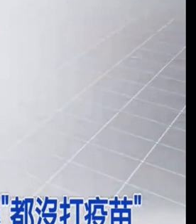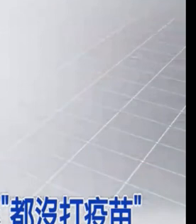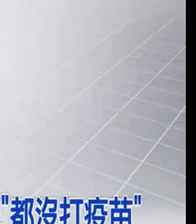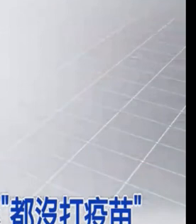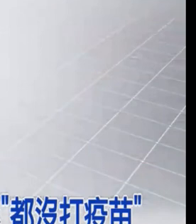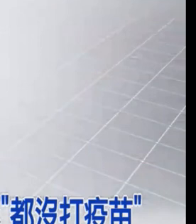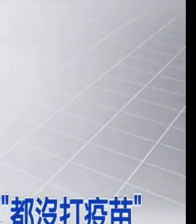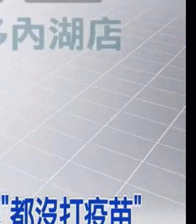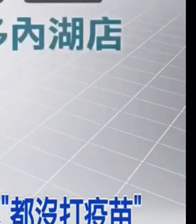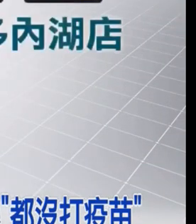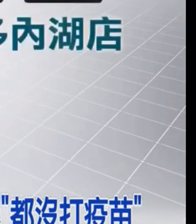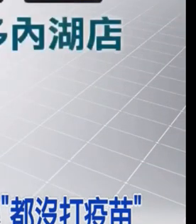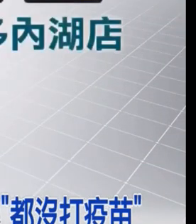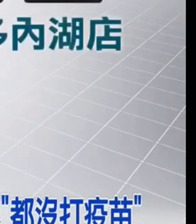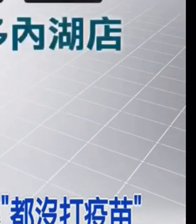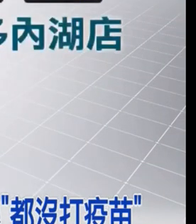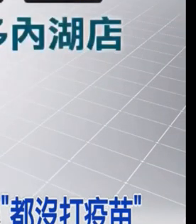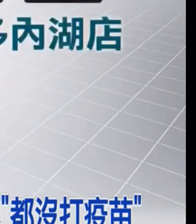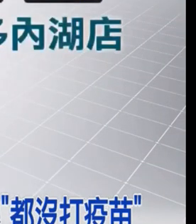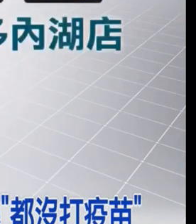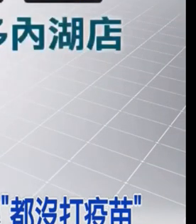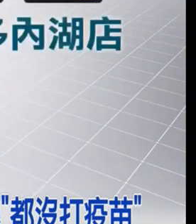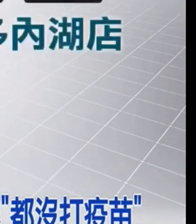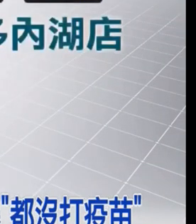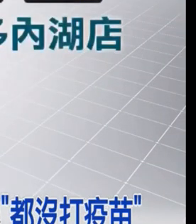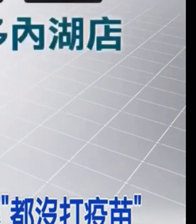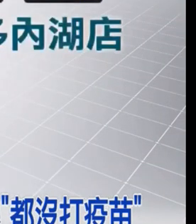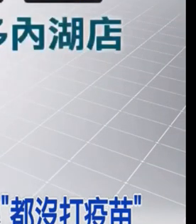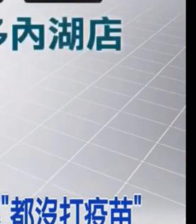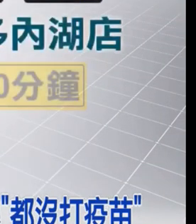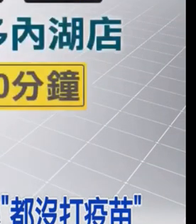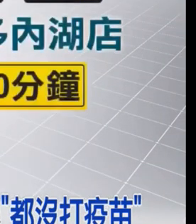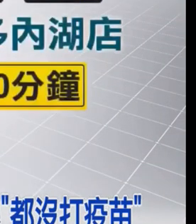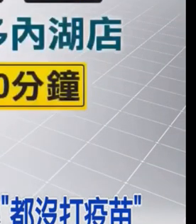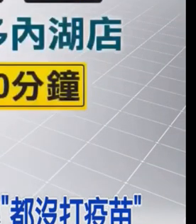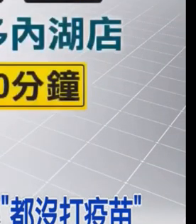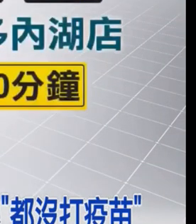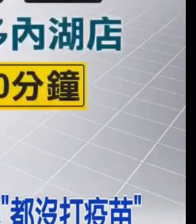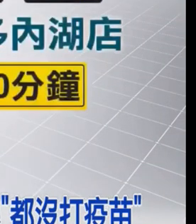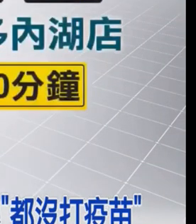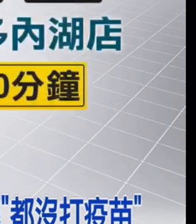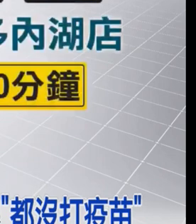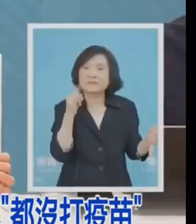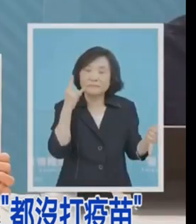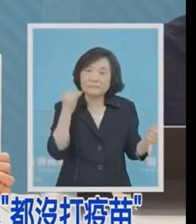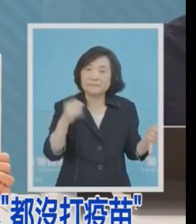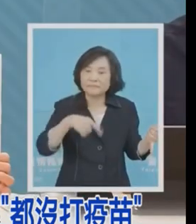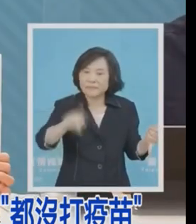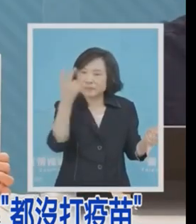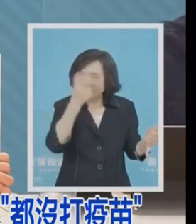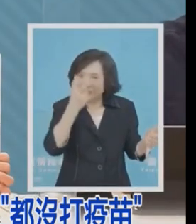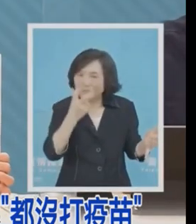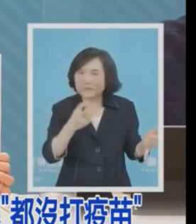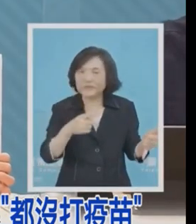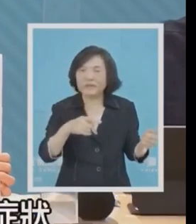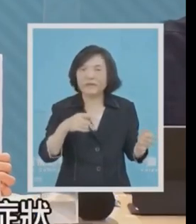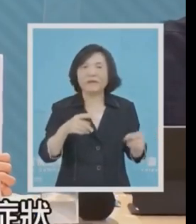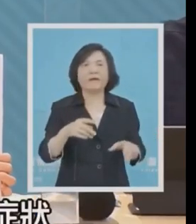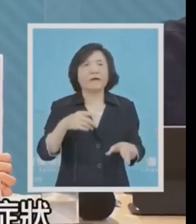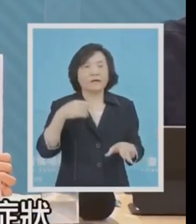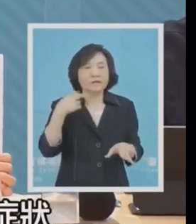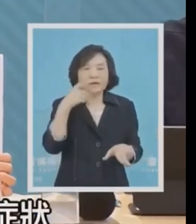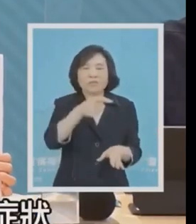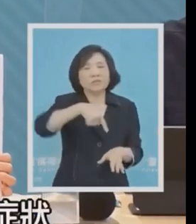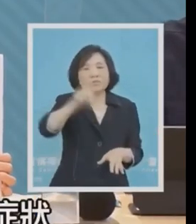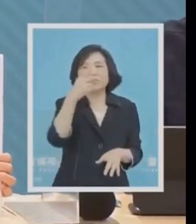后探病筛检确诊，但他曾在7月10号星期六下午2点25分左右在这停留20分钟。 这一次他并没有任何的症